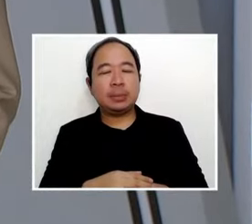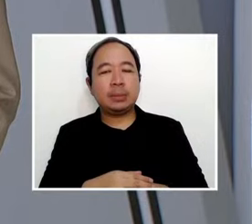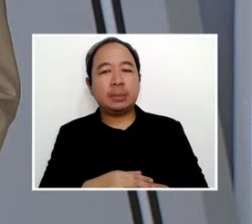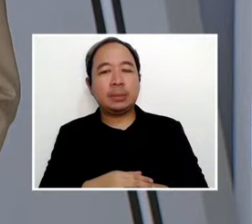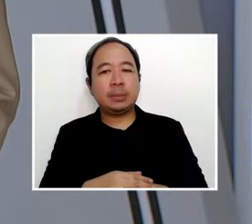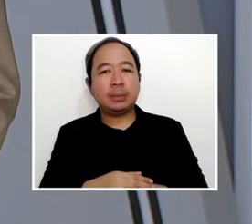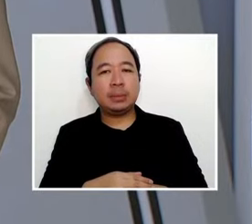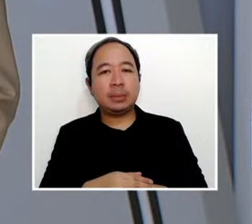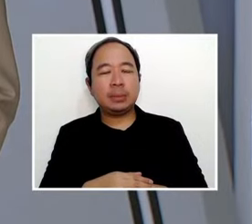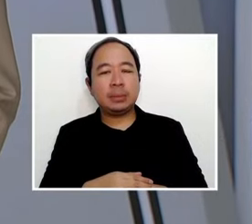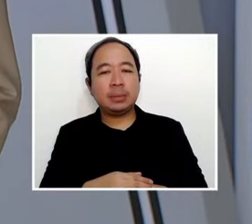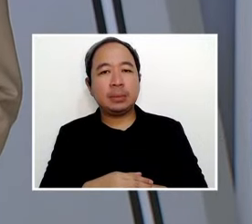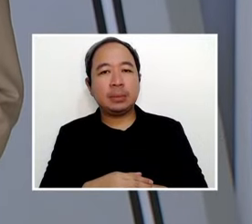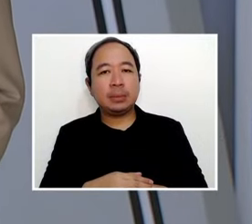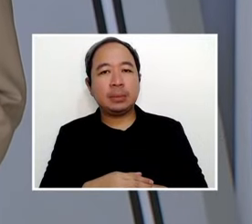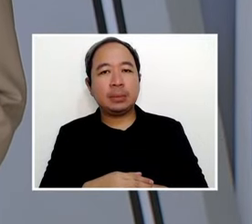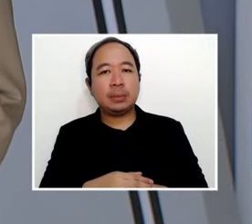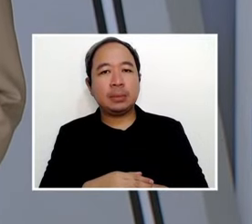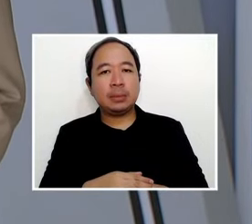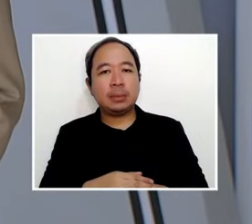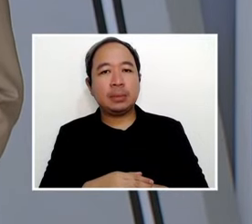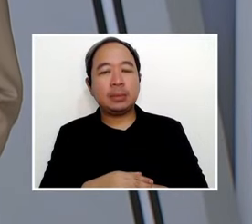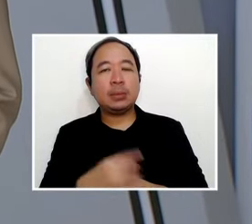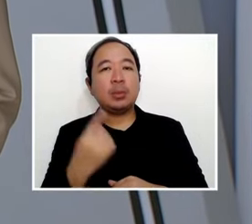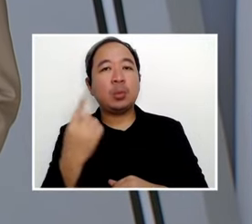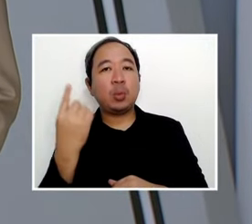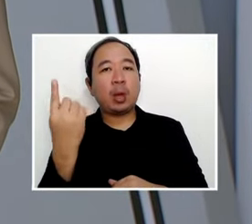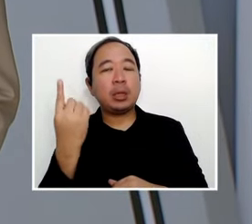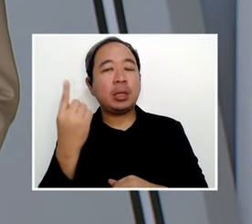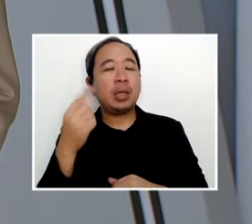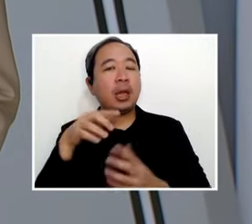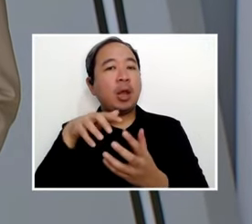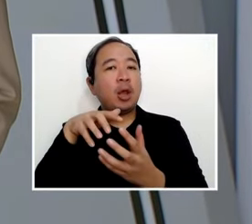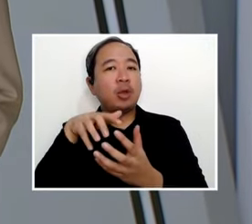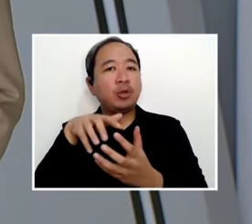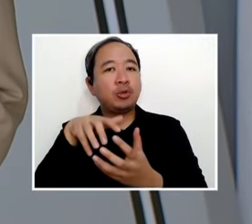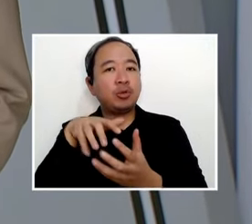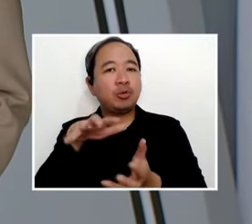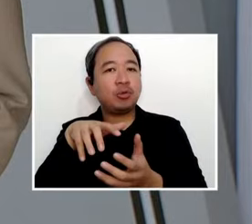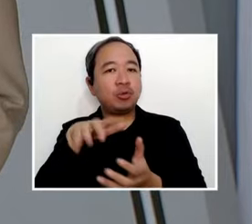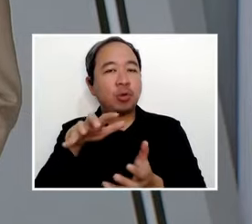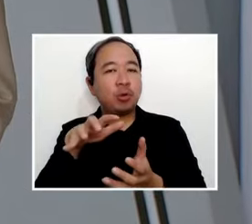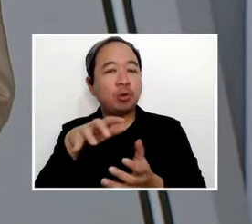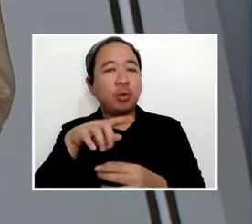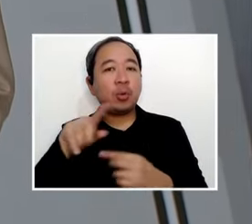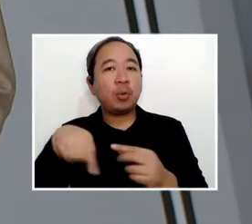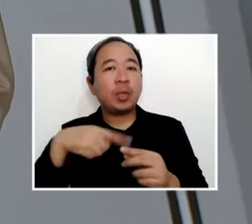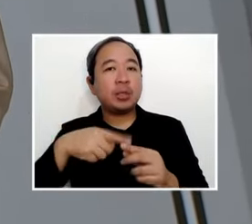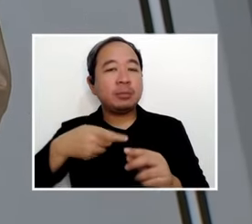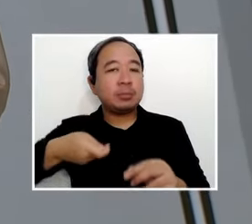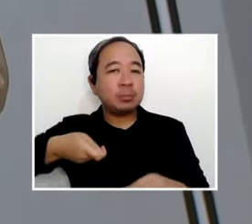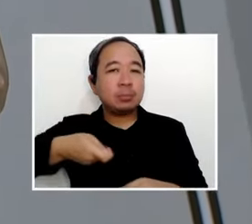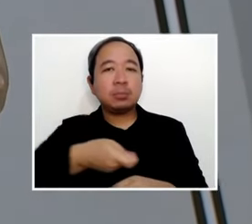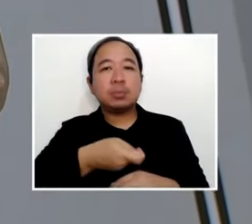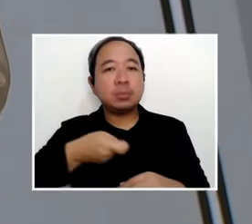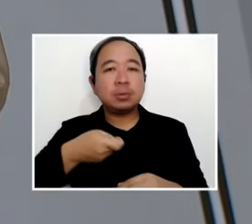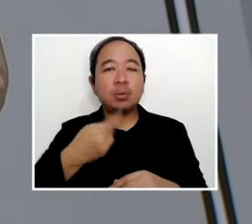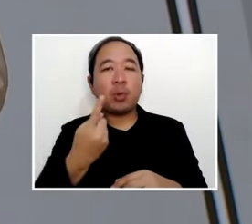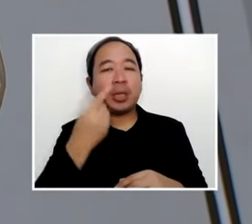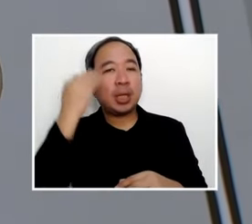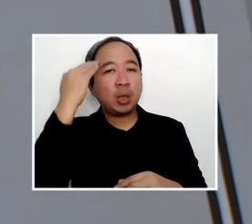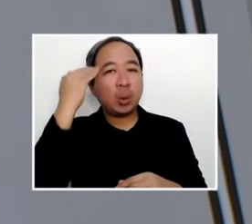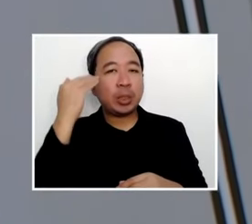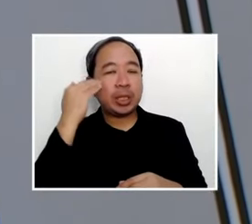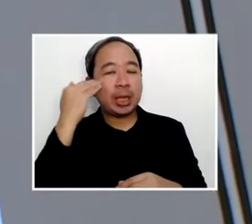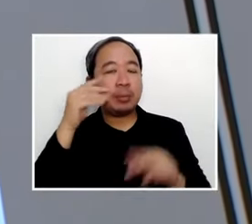Nasawi ang isang alagang aso matapos saksakin ng isang Korean National sa Malate, Maynila nitong Sabado.